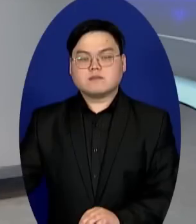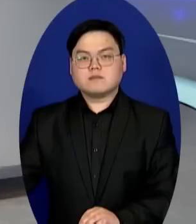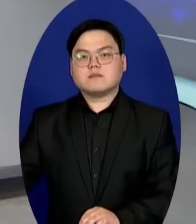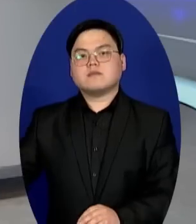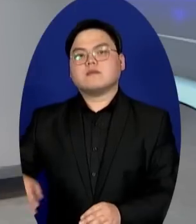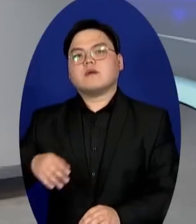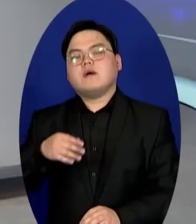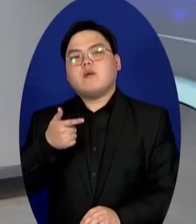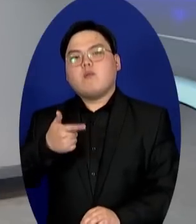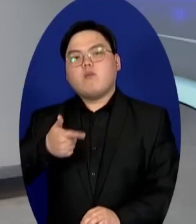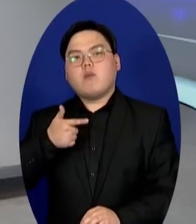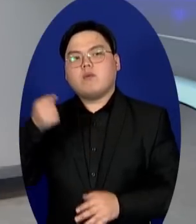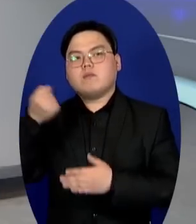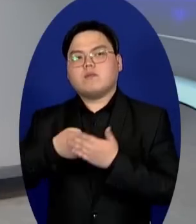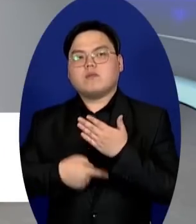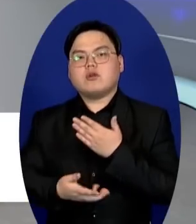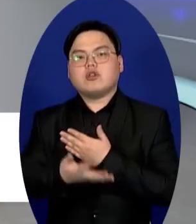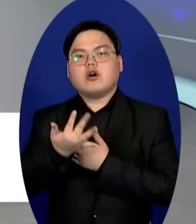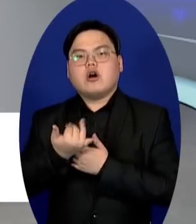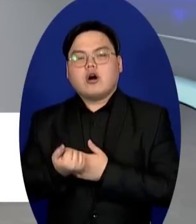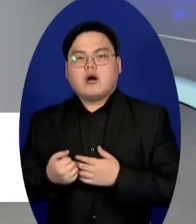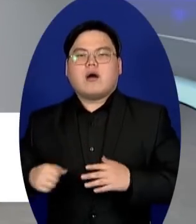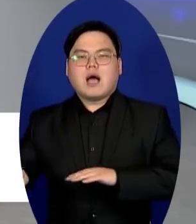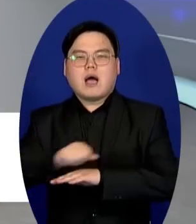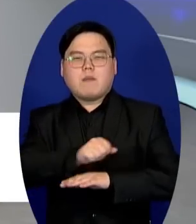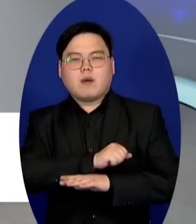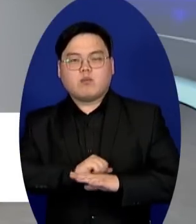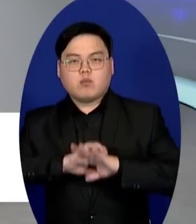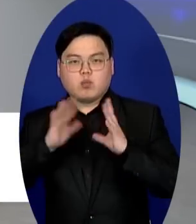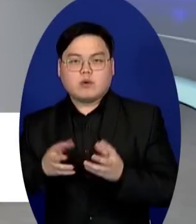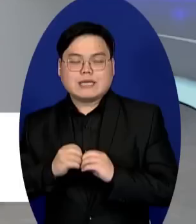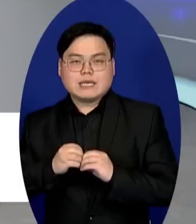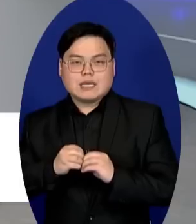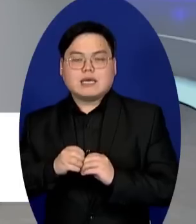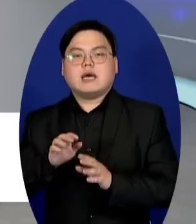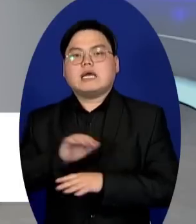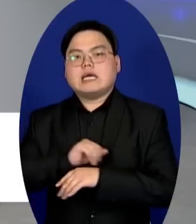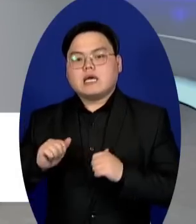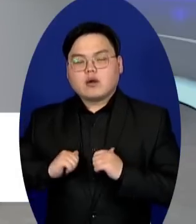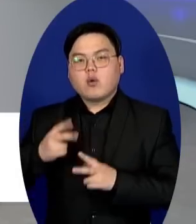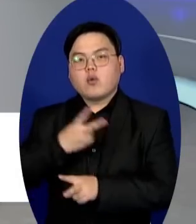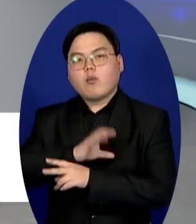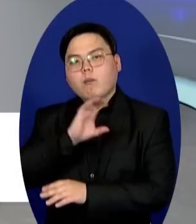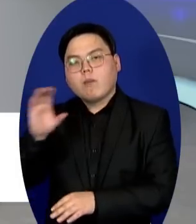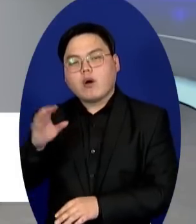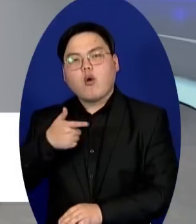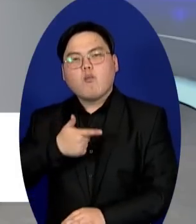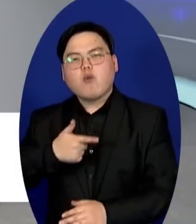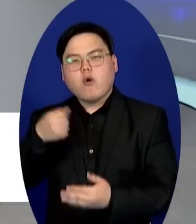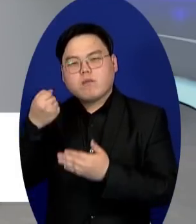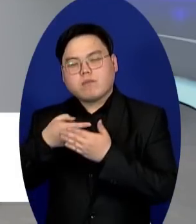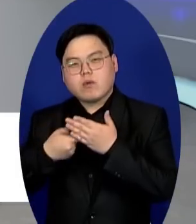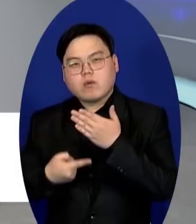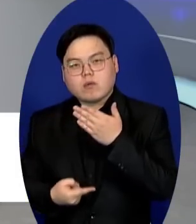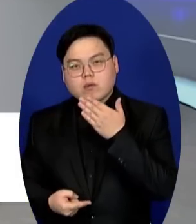Галт зэвсгийн бүртгэл тооллого орон даяар явагдаж байна. За иргэн болоод мөн хуулийн этгээдийн өмчлөлт байгаа галт зэвсгийн бүртгэх гэрчилгээжүүлэх